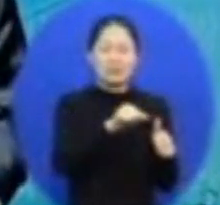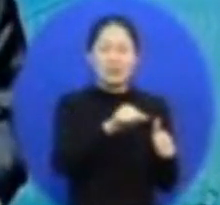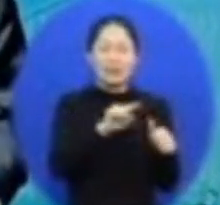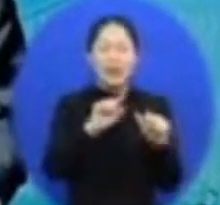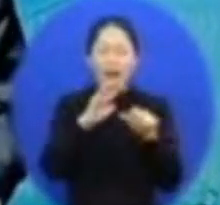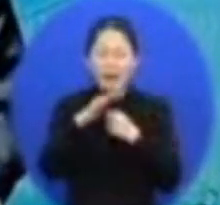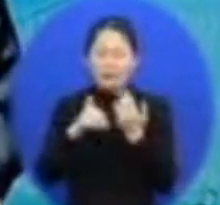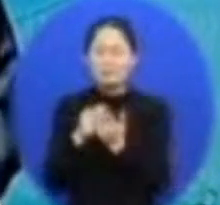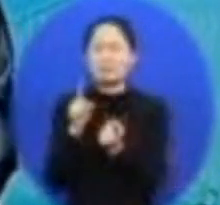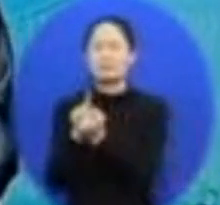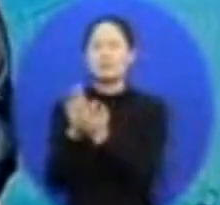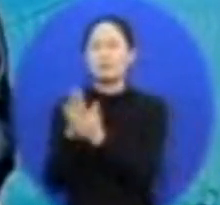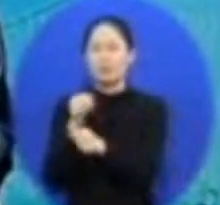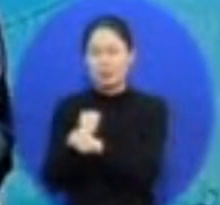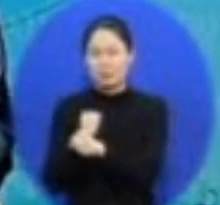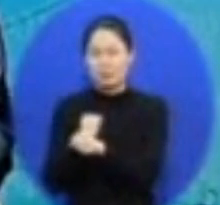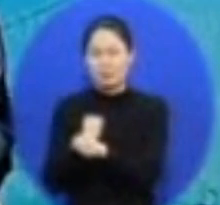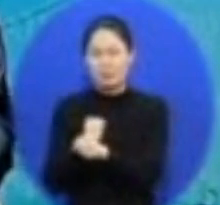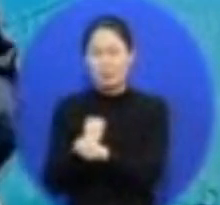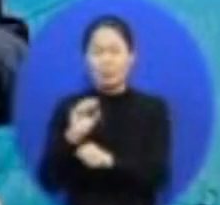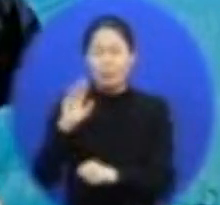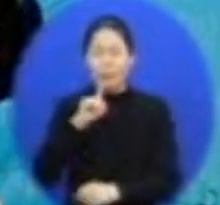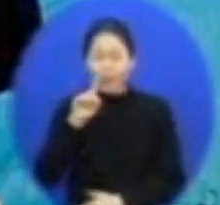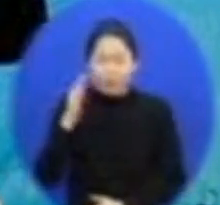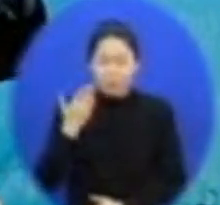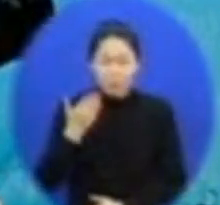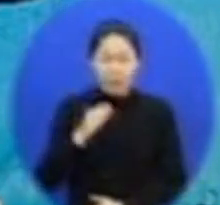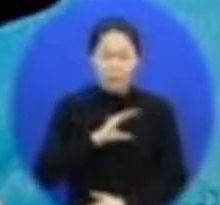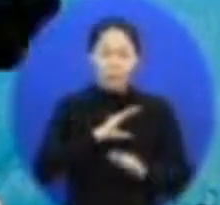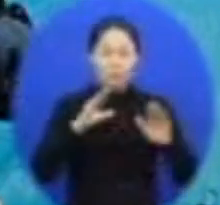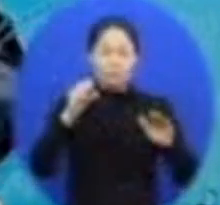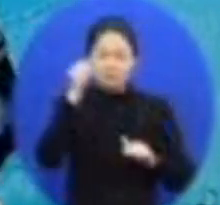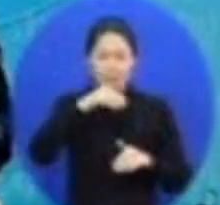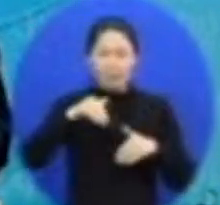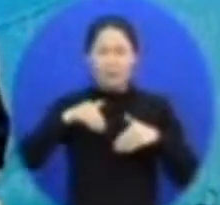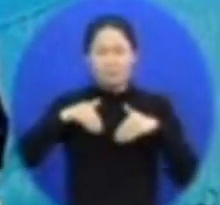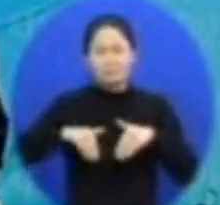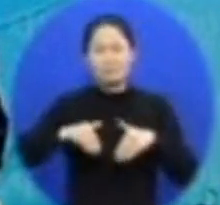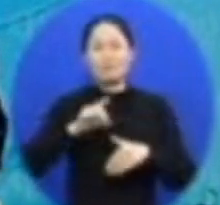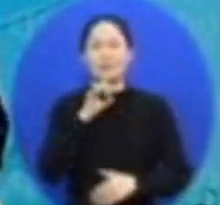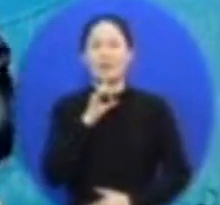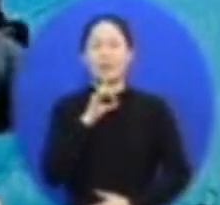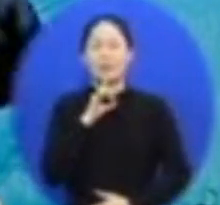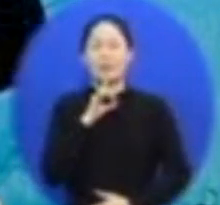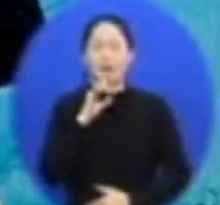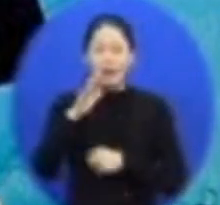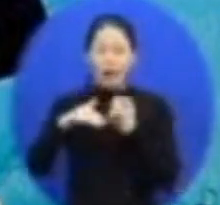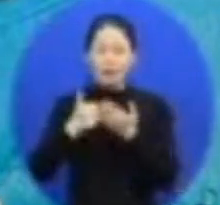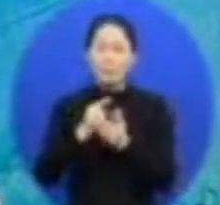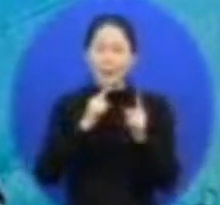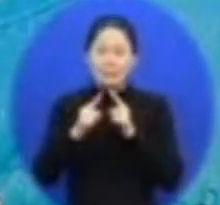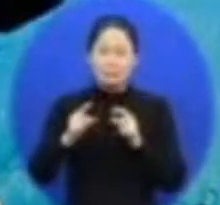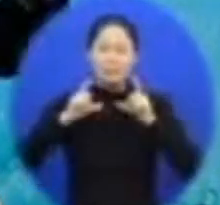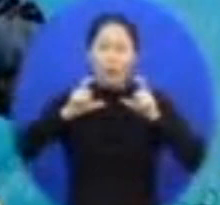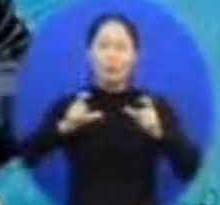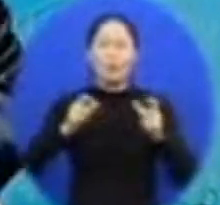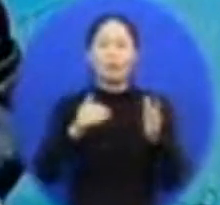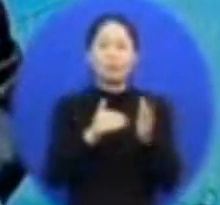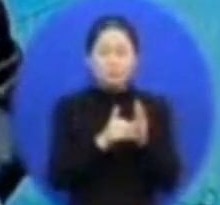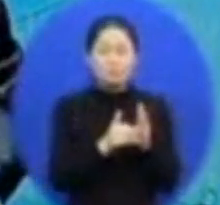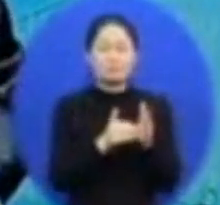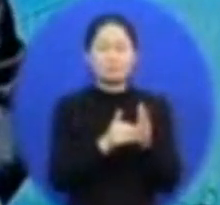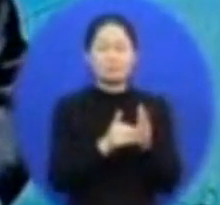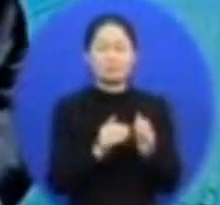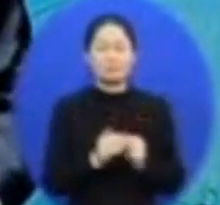그러면 말 되는 거죠 모세는 그냥 가서 심부름만 하면 되는거예요 하나님의 말씀을 선포 만 하면 되는